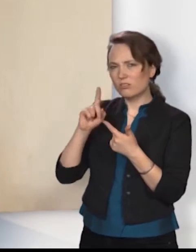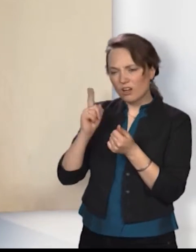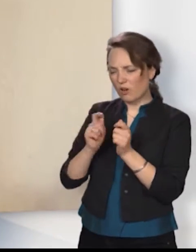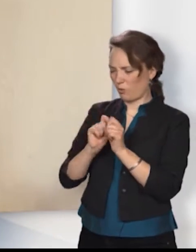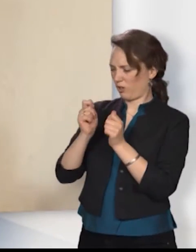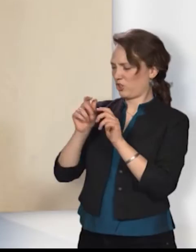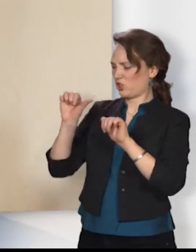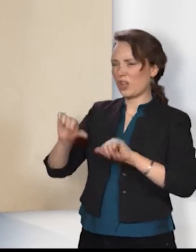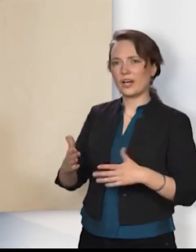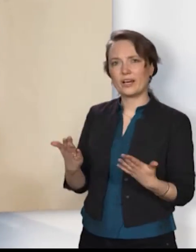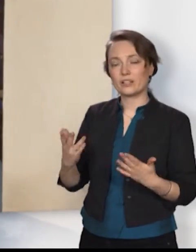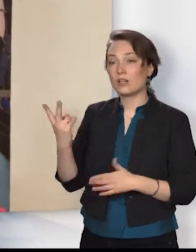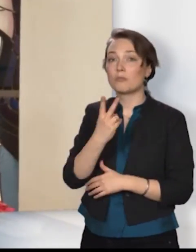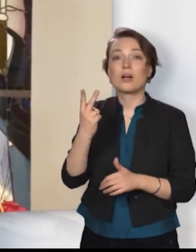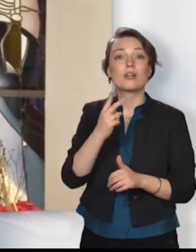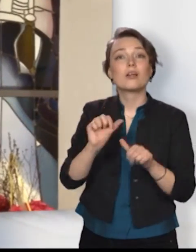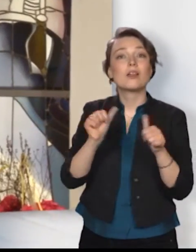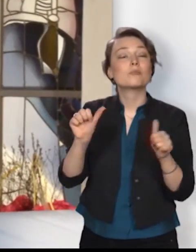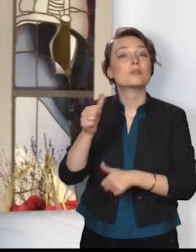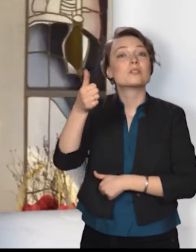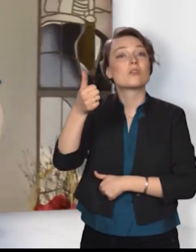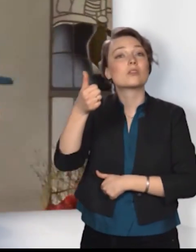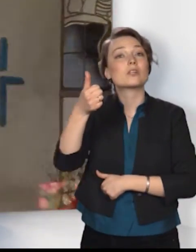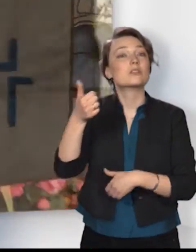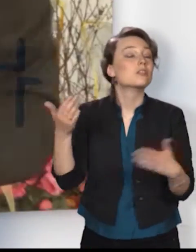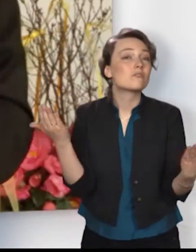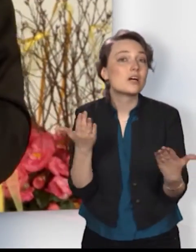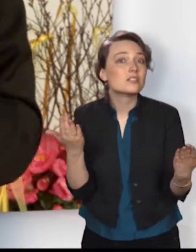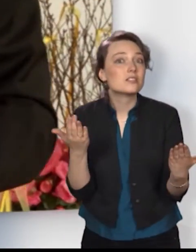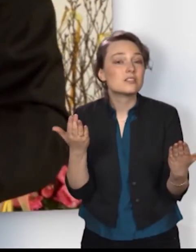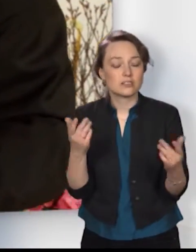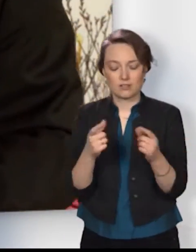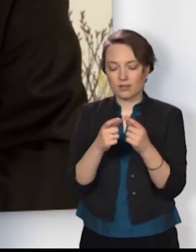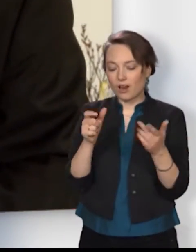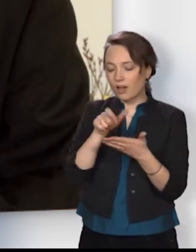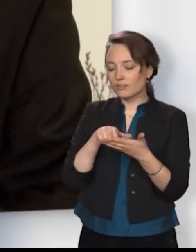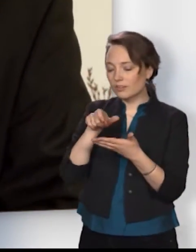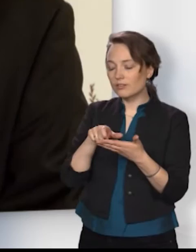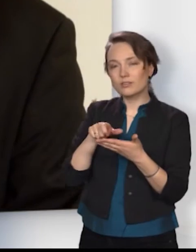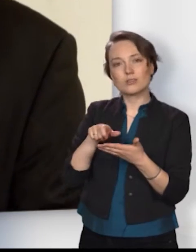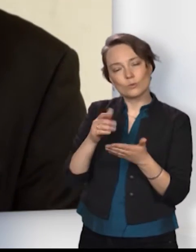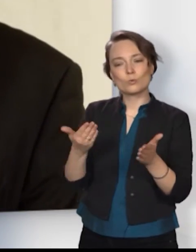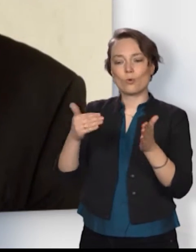nämlich: Die Karten werden neu gemischt